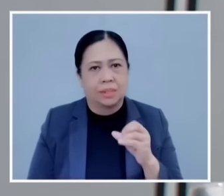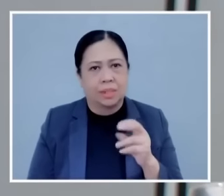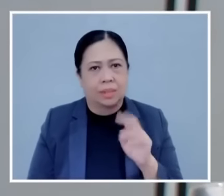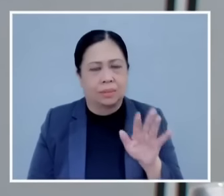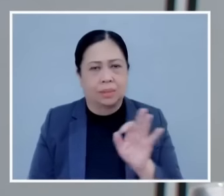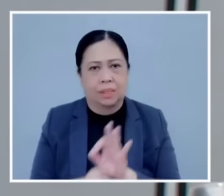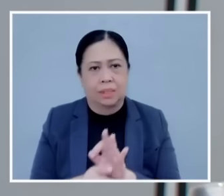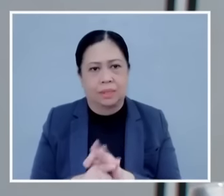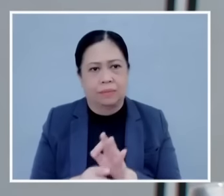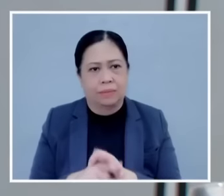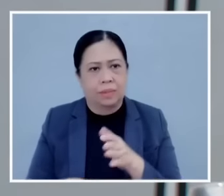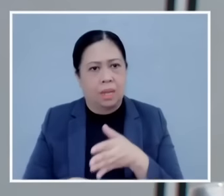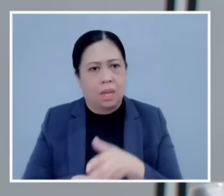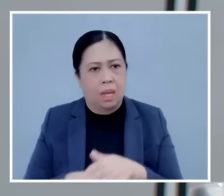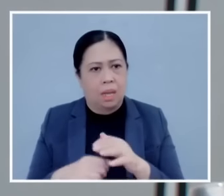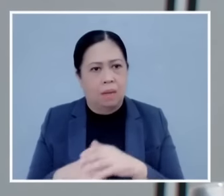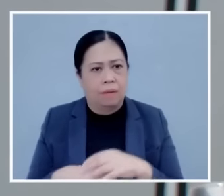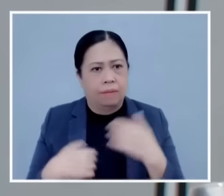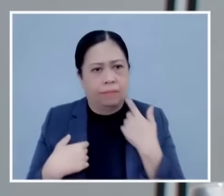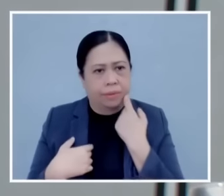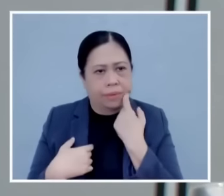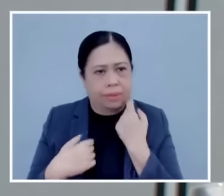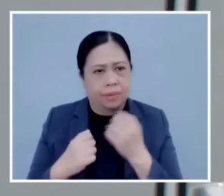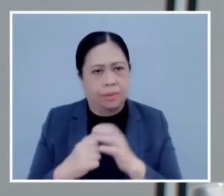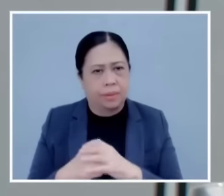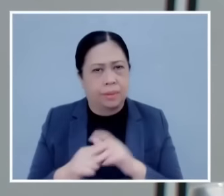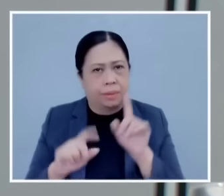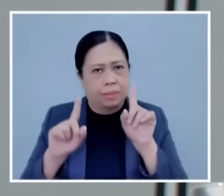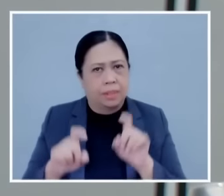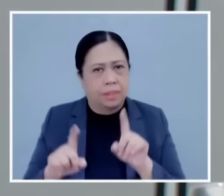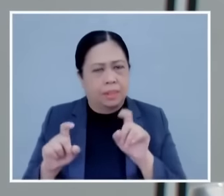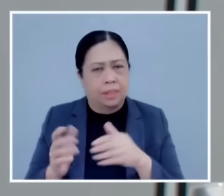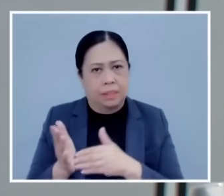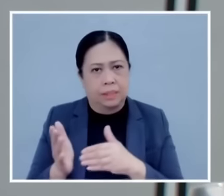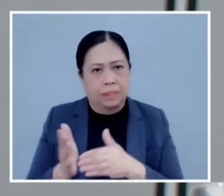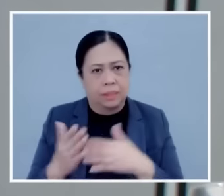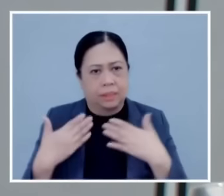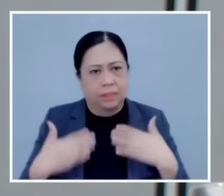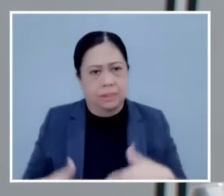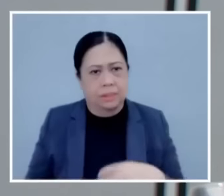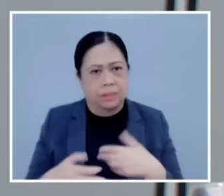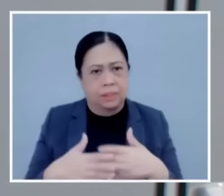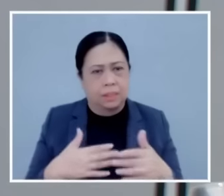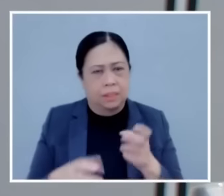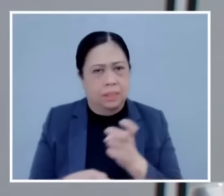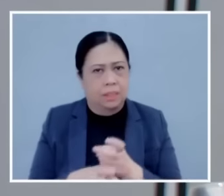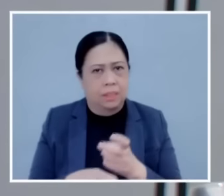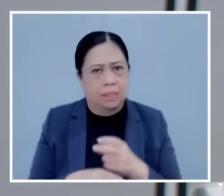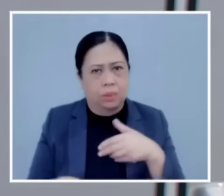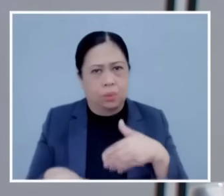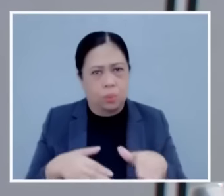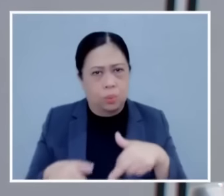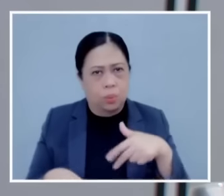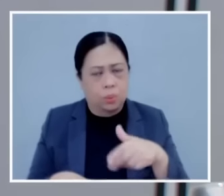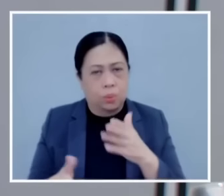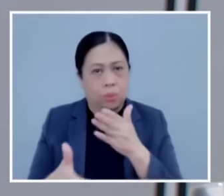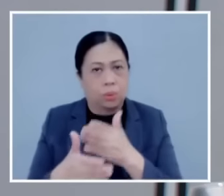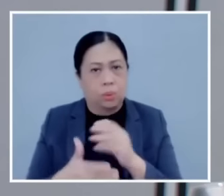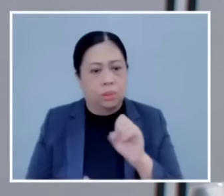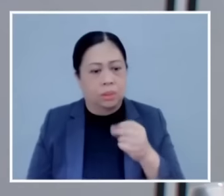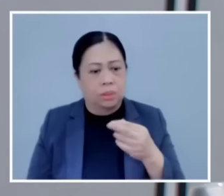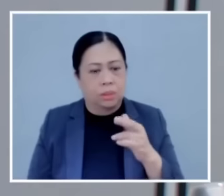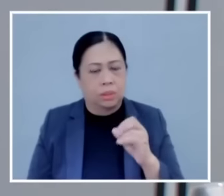fans matapos sumailalim kamakailan sa mga medical tests. Kahit naman hirap sa paglalakad, dumalaw si Sharon sa